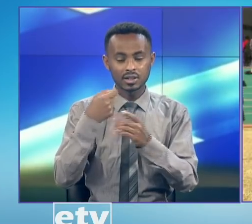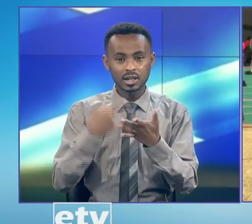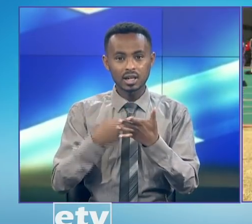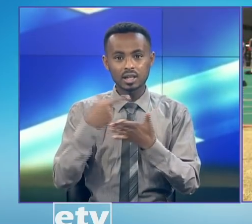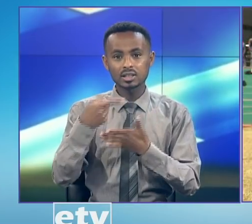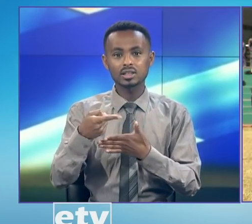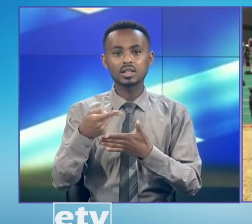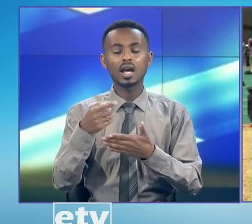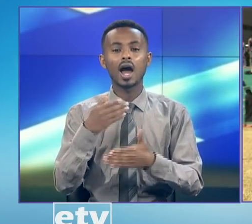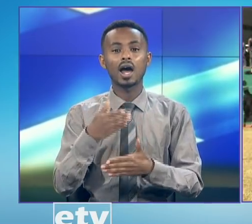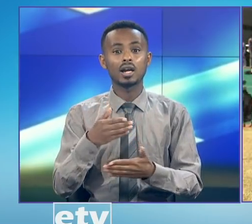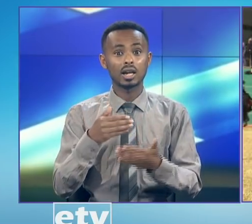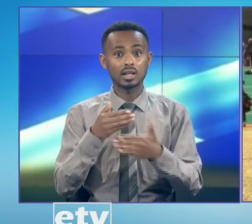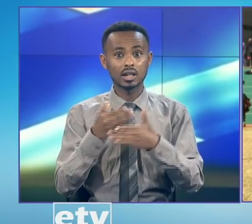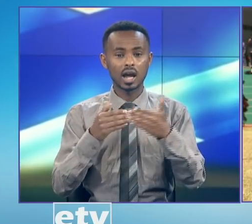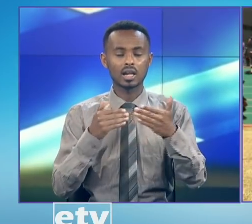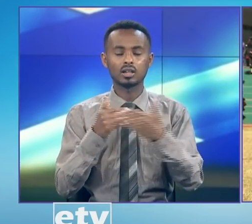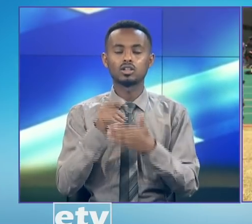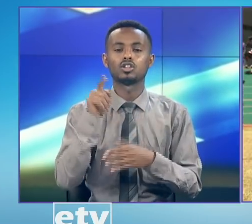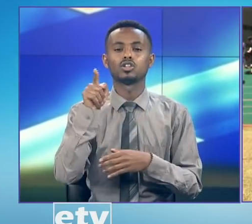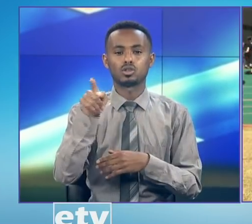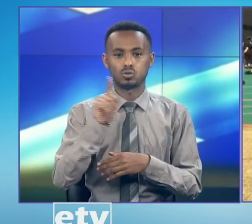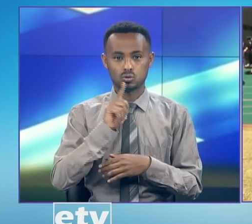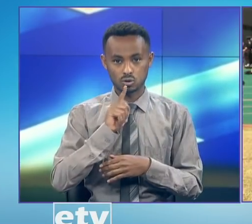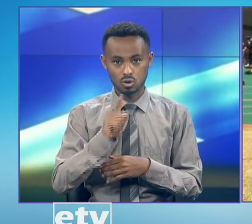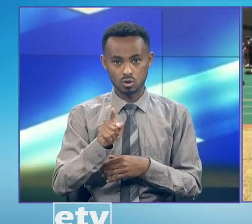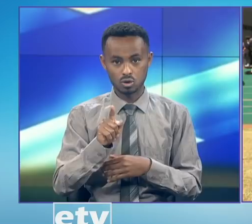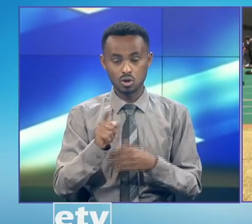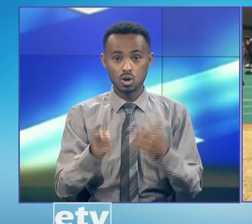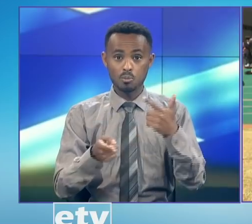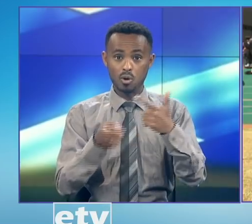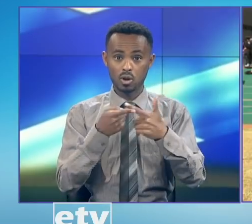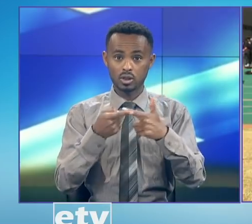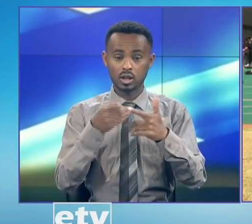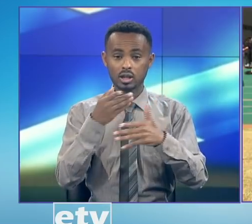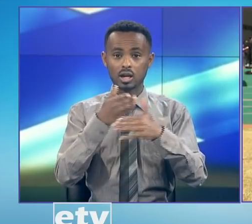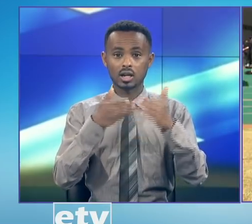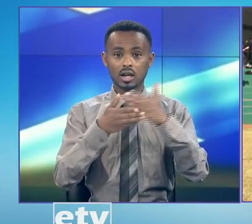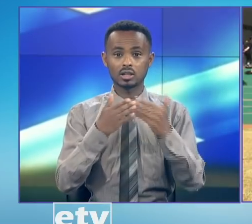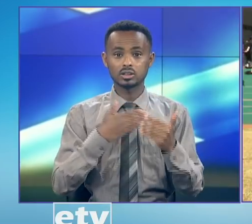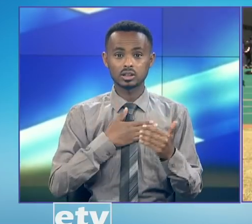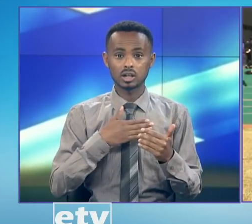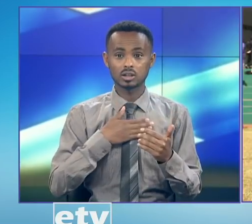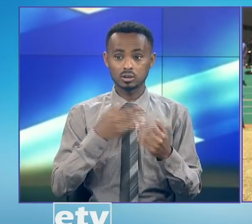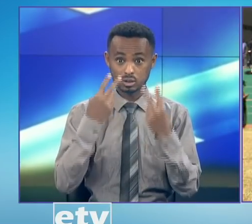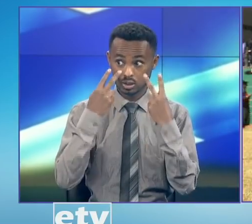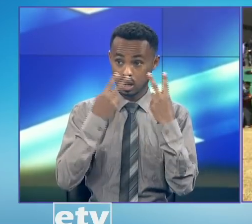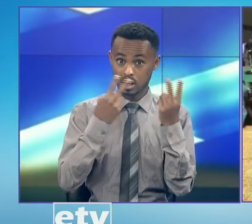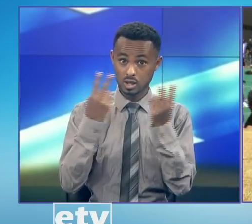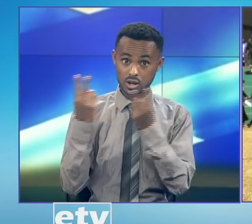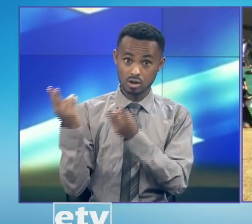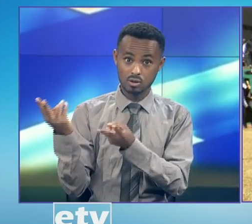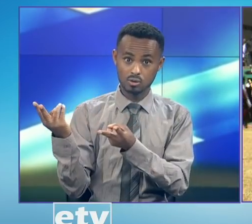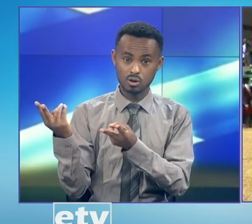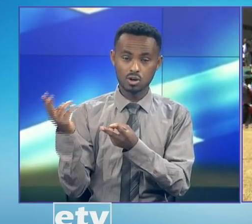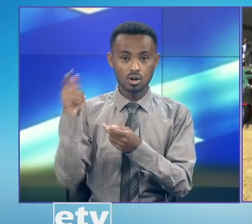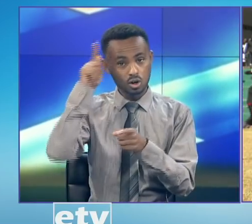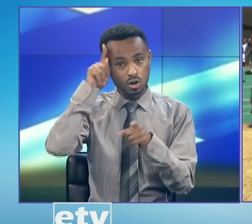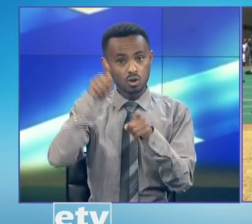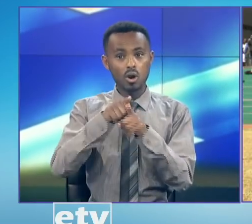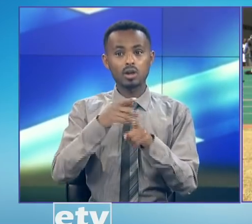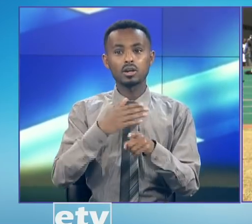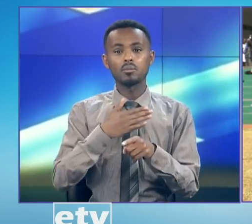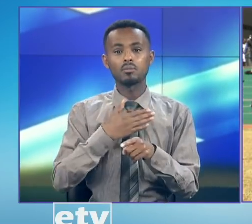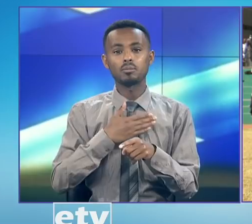ለዚህ ያደረሰኝ እሱ ነው በሁለተኛ ደረጃ እያየው